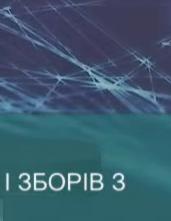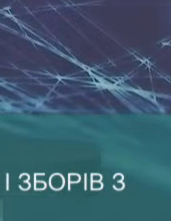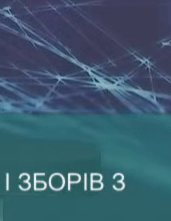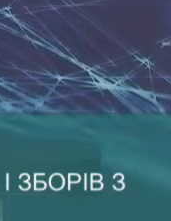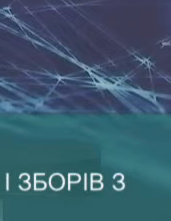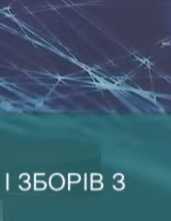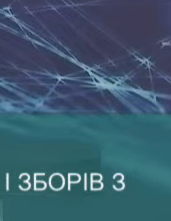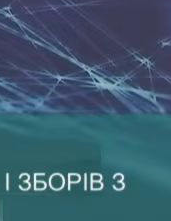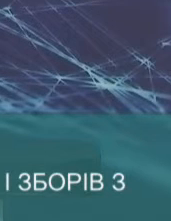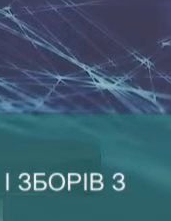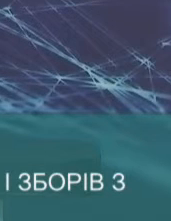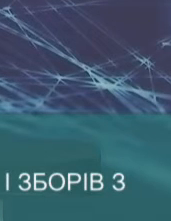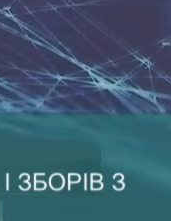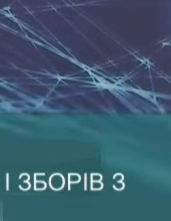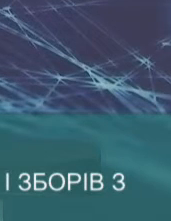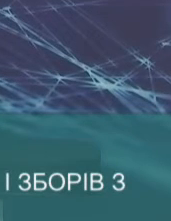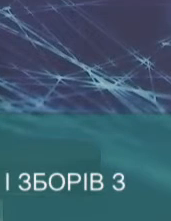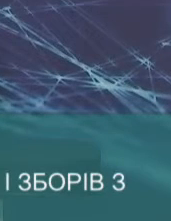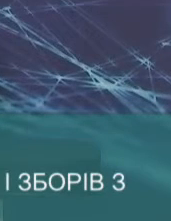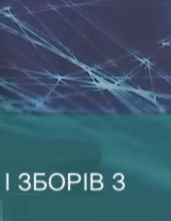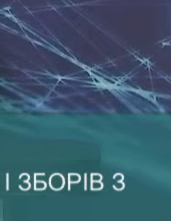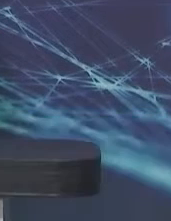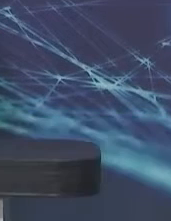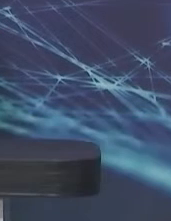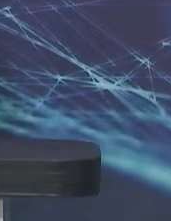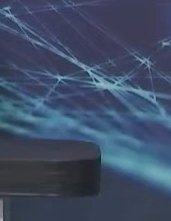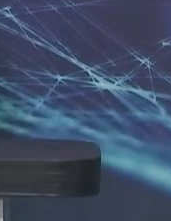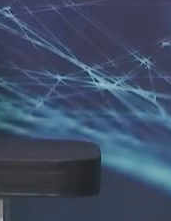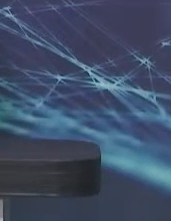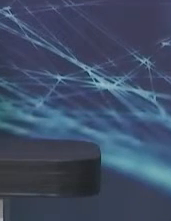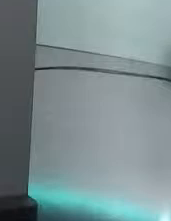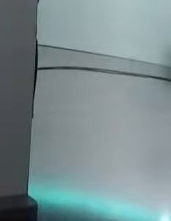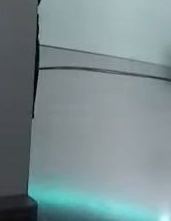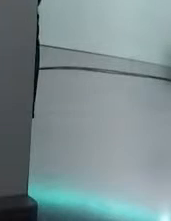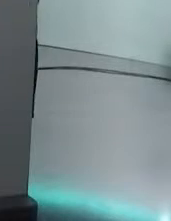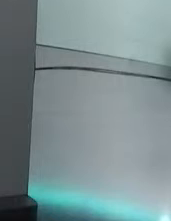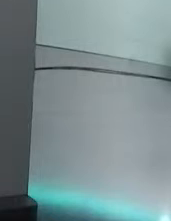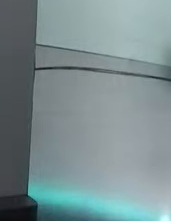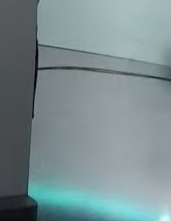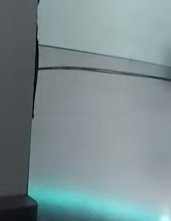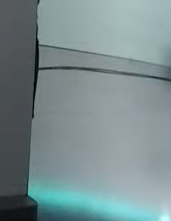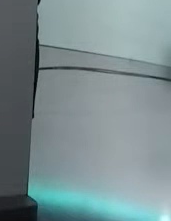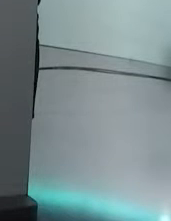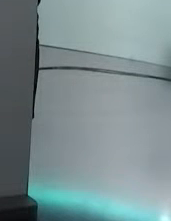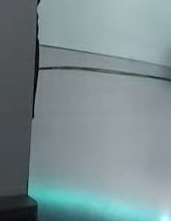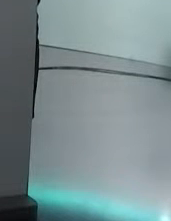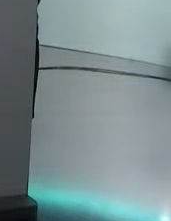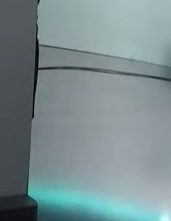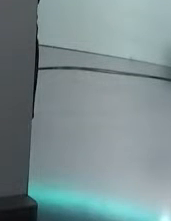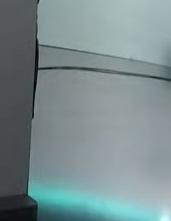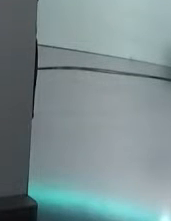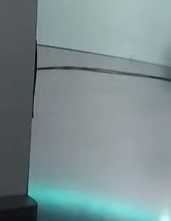перерахований податок на доходи з фізичних осіб. А скажіть, будь ласка, яким чином фізична особа може подати